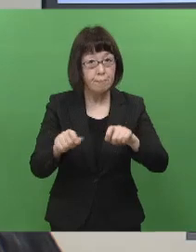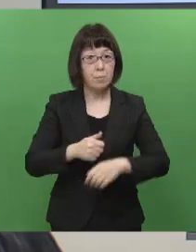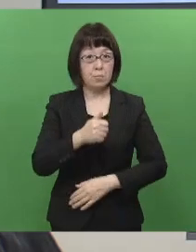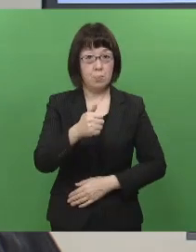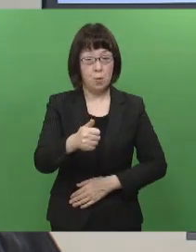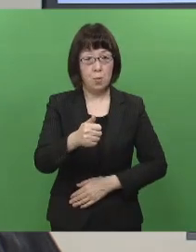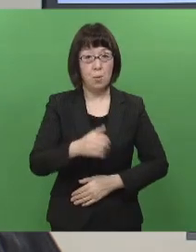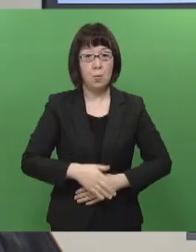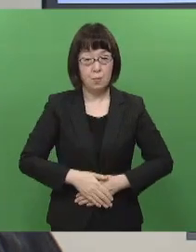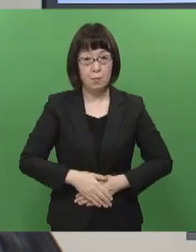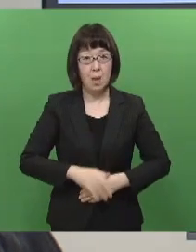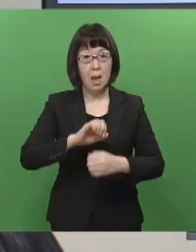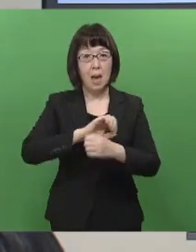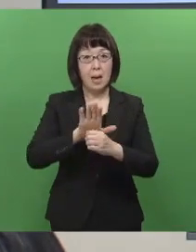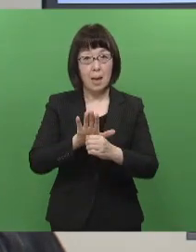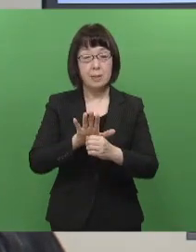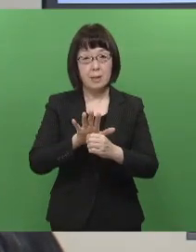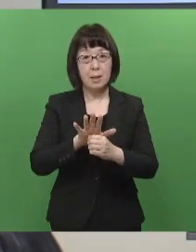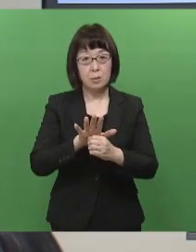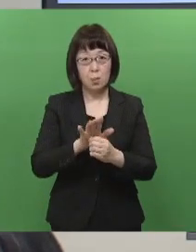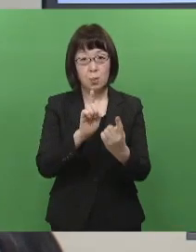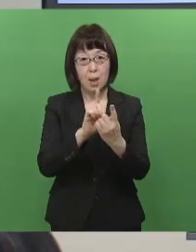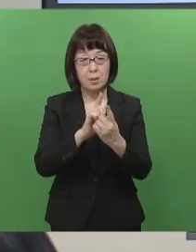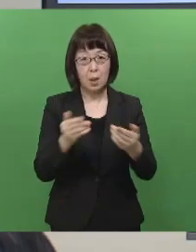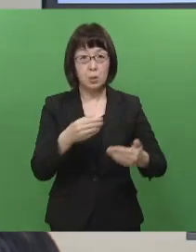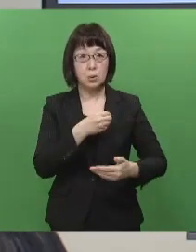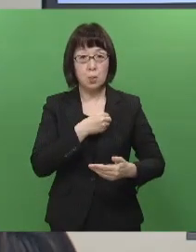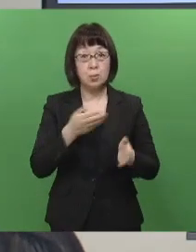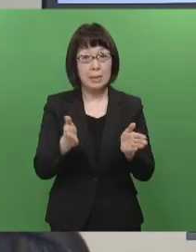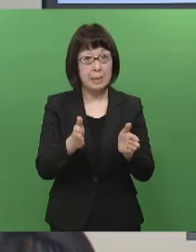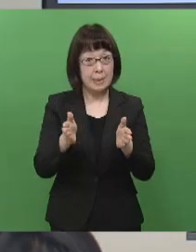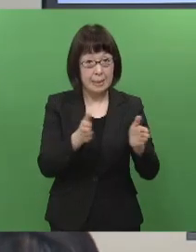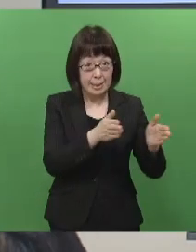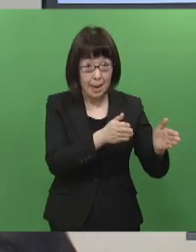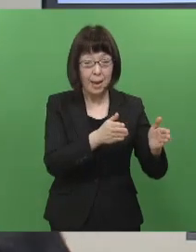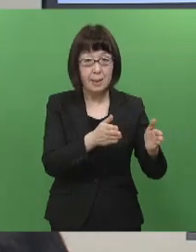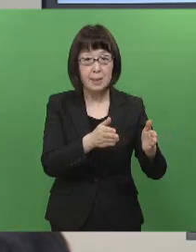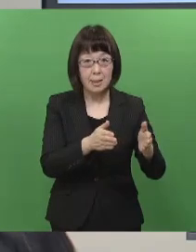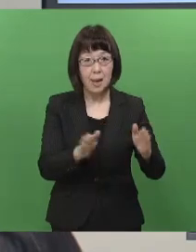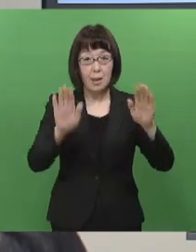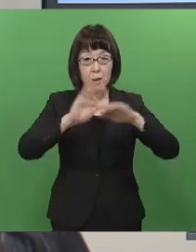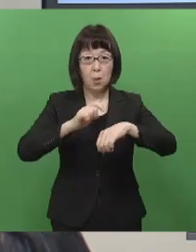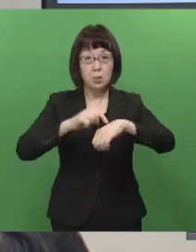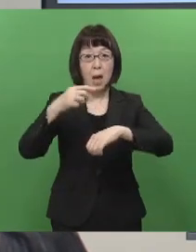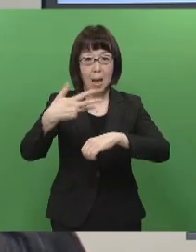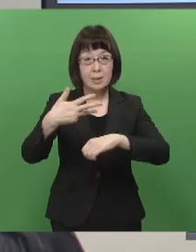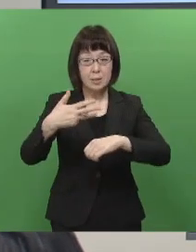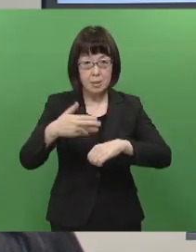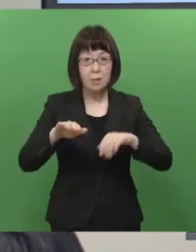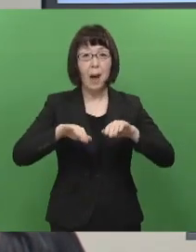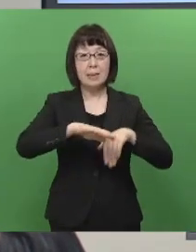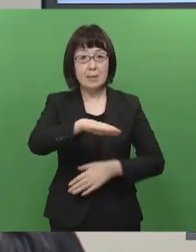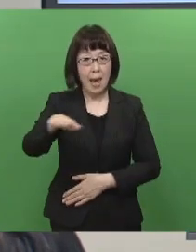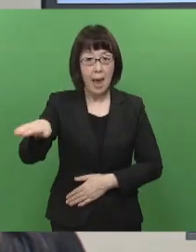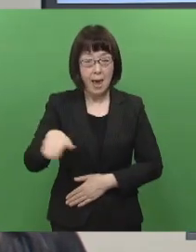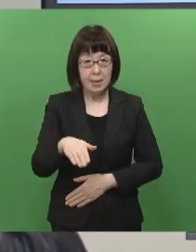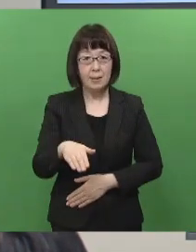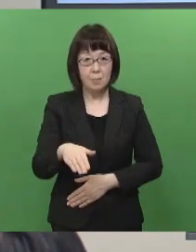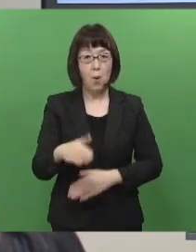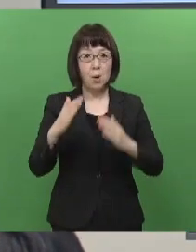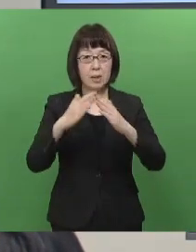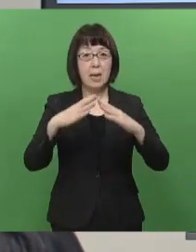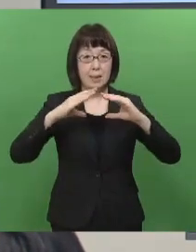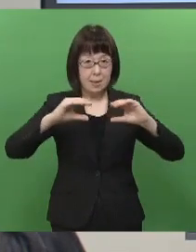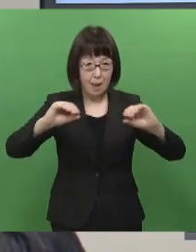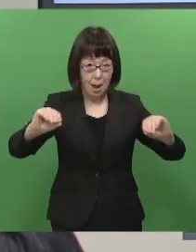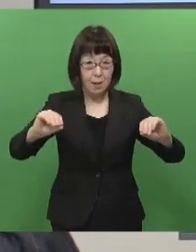職員などを除きまして、今申し上げましたように20時完全体調の取り組み改めて推進をしてま